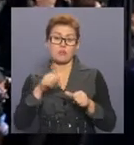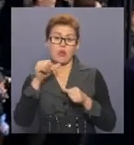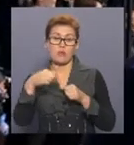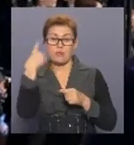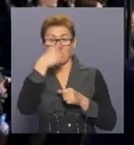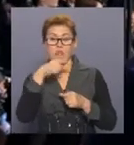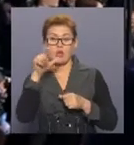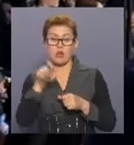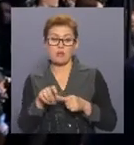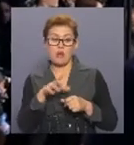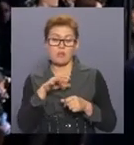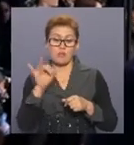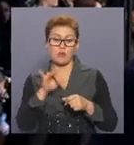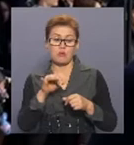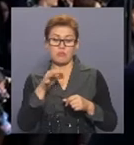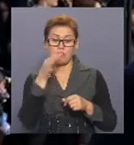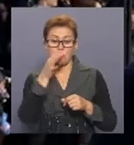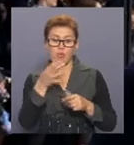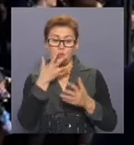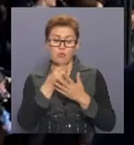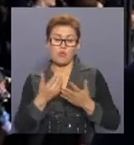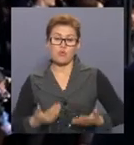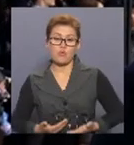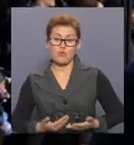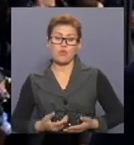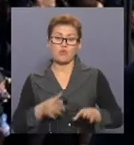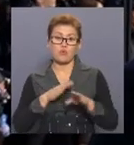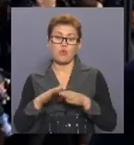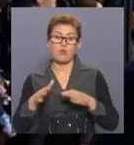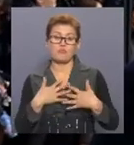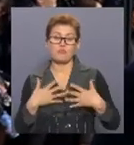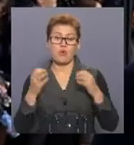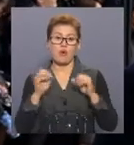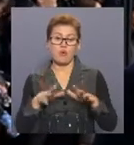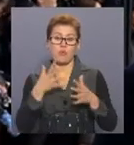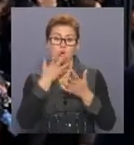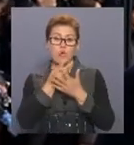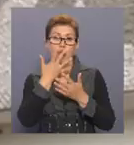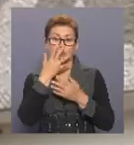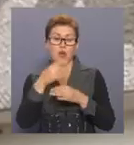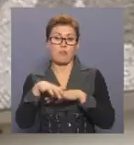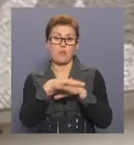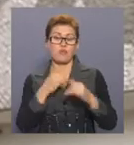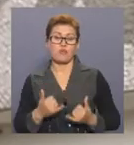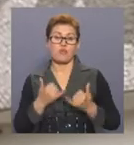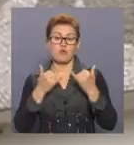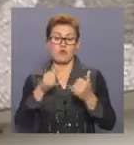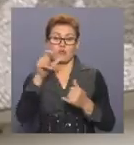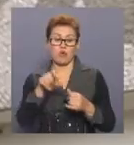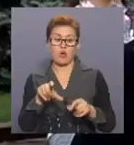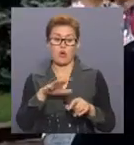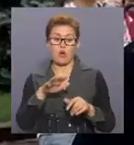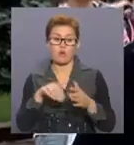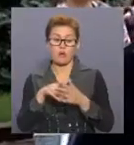тұлға. Тұрар Рысқұлов, былайша айтқанда, өзінің өмірін толығымен дерлік өзінің ұлтына, халқына арнаған азамат. Осы